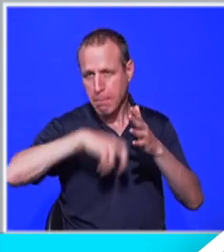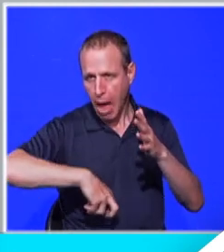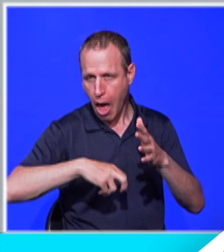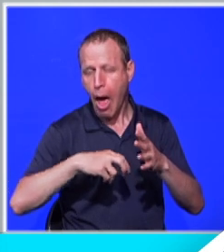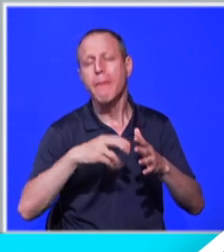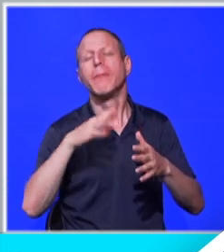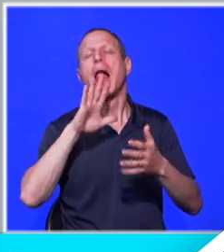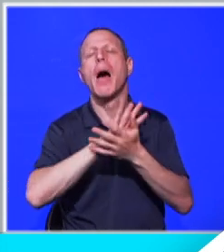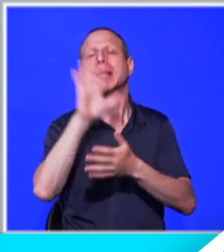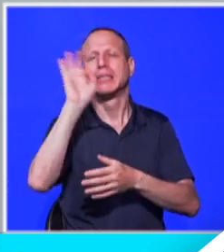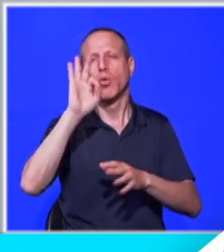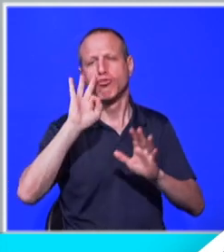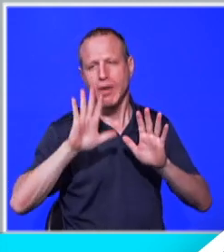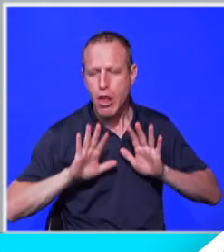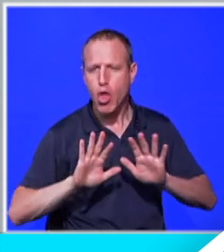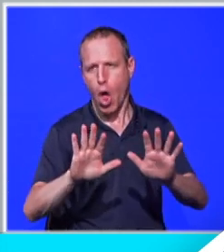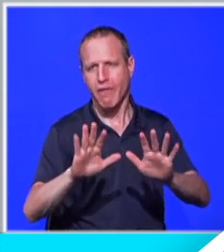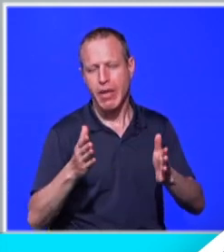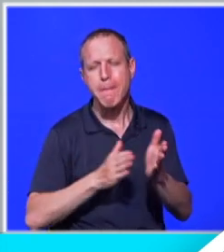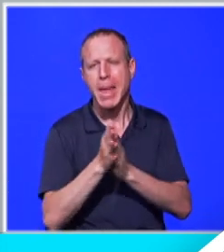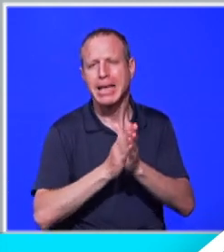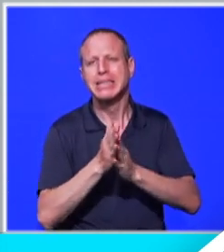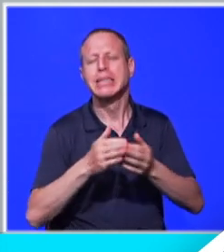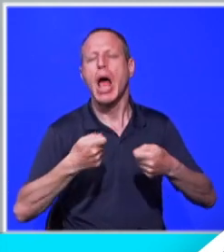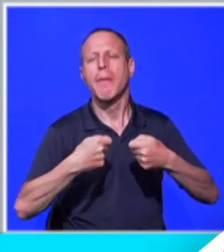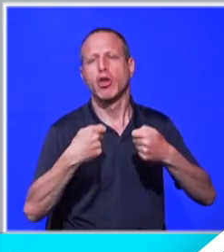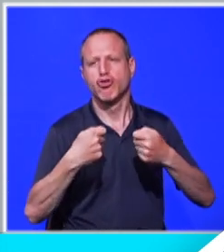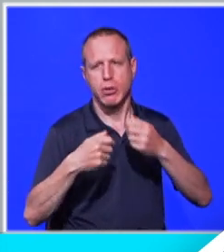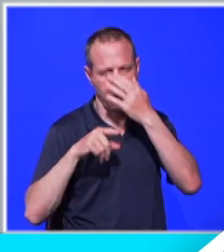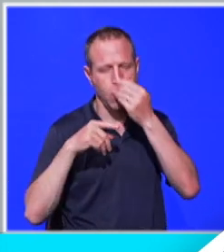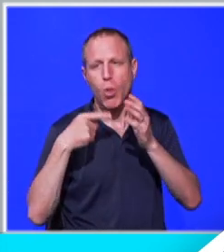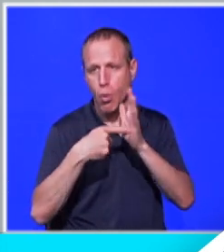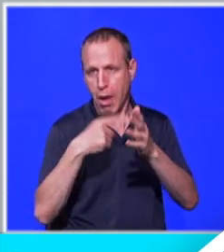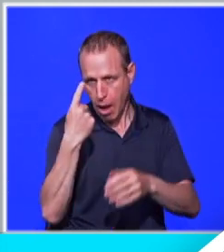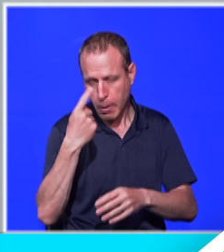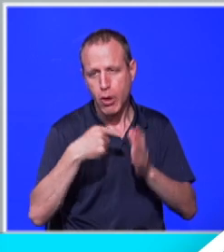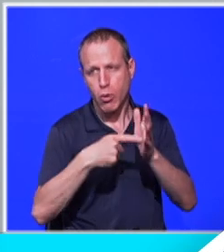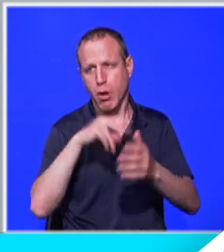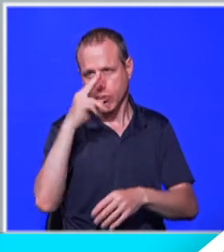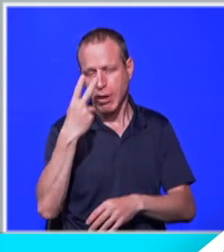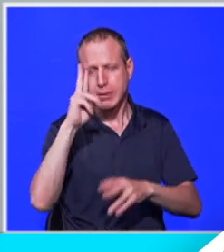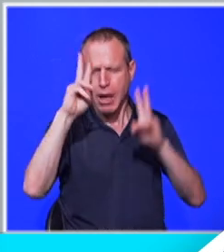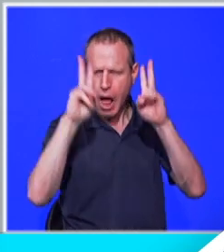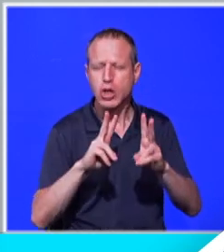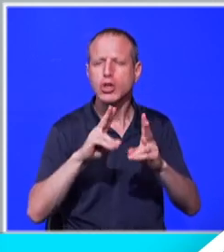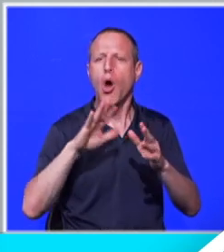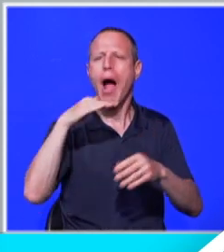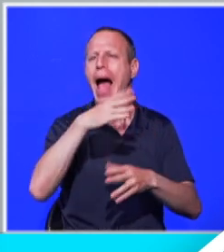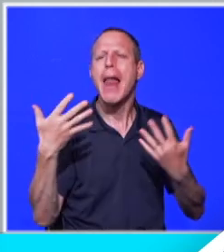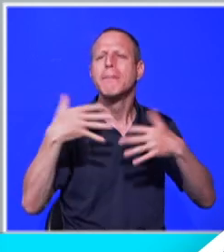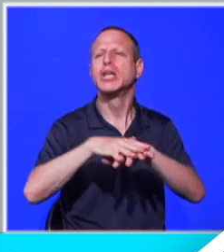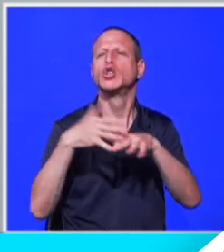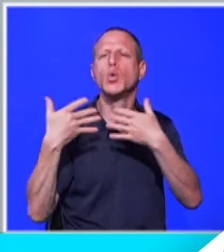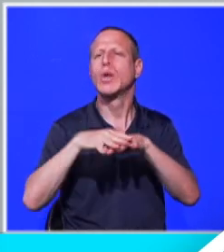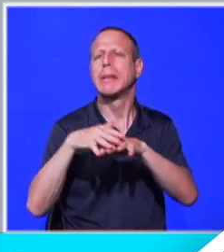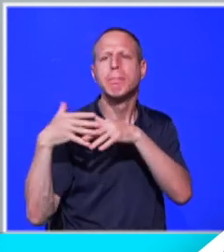לתת דחיפת מרץ למשק. זו דוגמה אחת כמובן. דוגמה כן. שנייה, הוא צריך לעצור את גל המיזוגים. יש פה גל